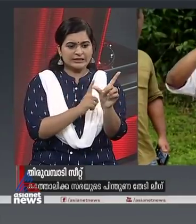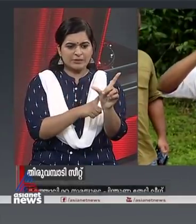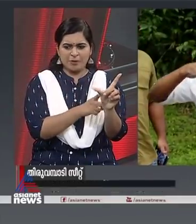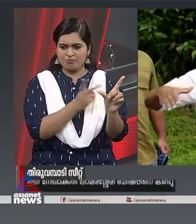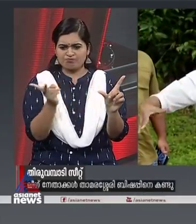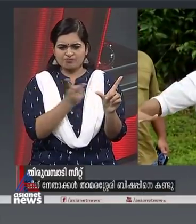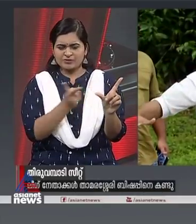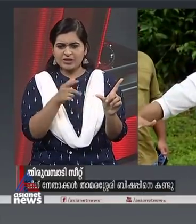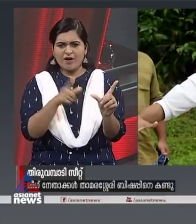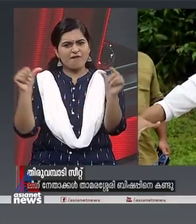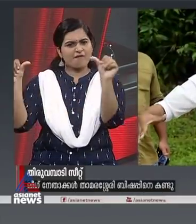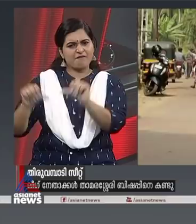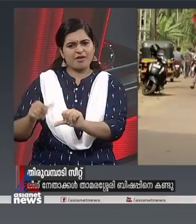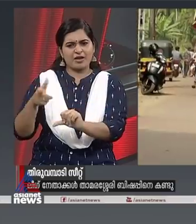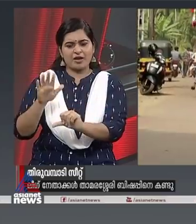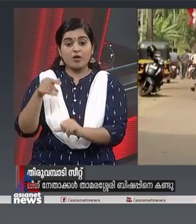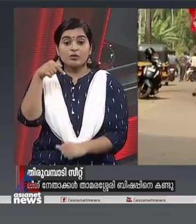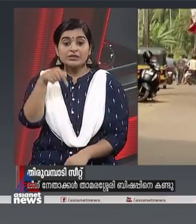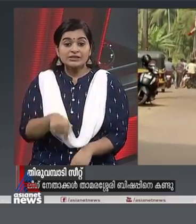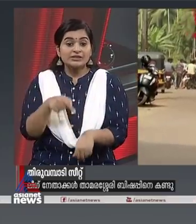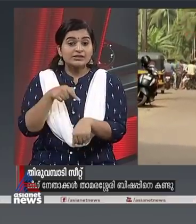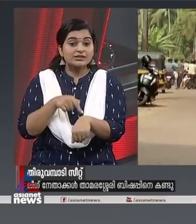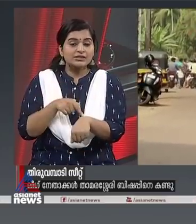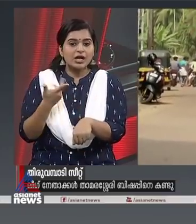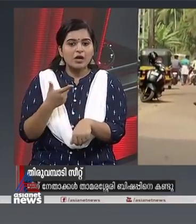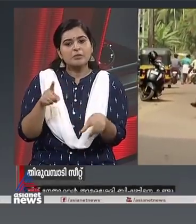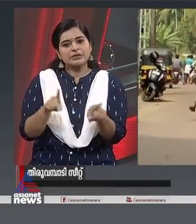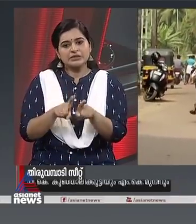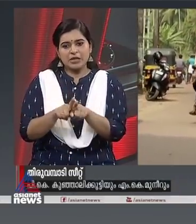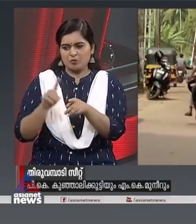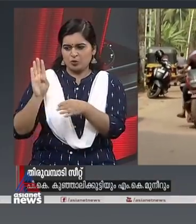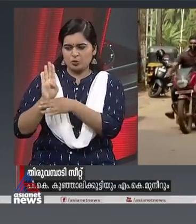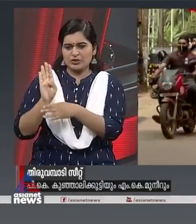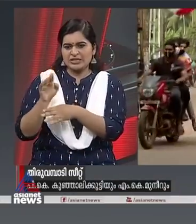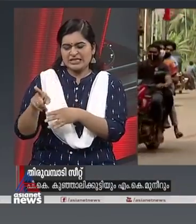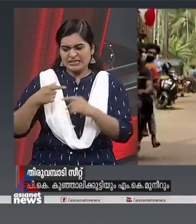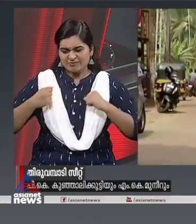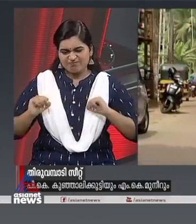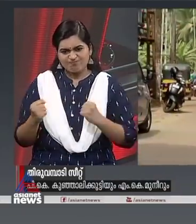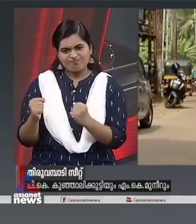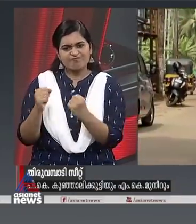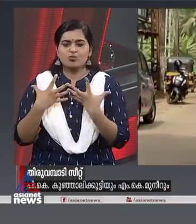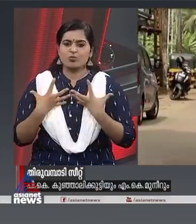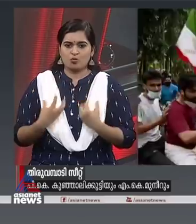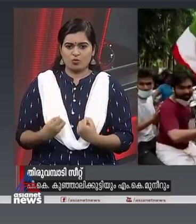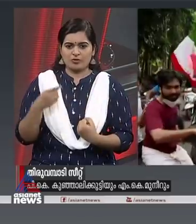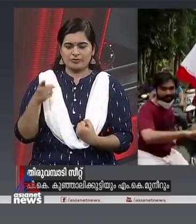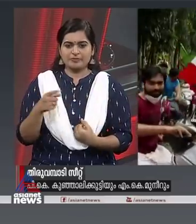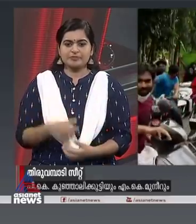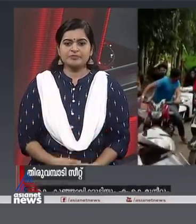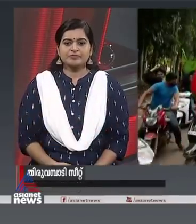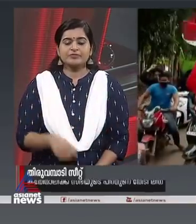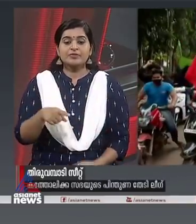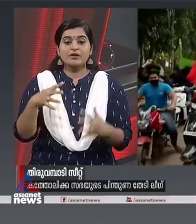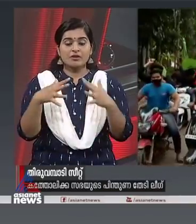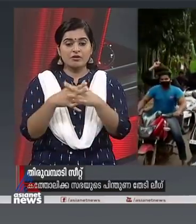തോമസിനോട് തോറ്റിരുന്നു. ഇക്കുറി വെൽഫെയർ പാർട്ടി തെരഞ്ഞെടുപ്പിനിറങ്ങുന്നതും UDFന് വെല്ലുവിളിയാണ്. മൊക്കം നഗരസഭയുൾപ്പെടുന്ന തിരുവമ്പാടി മണ്ഡലത്തിൽ വെൽഫെയർ